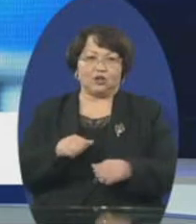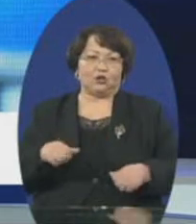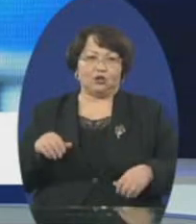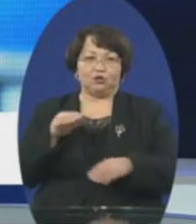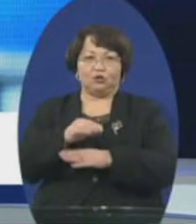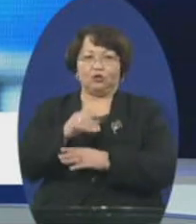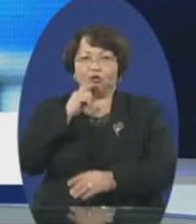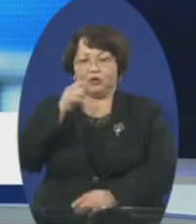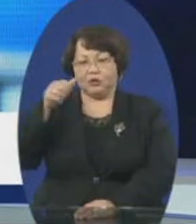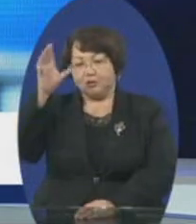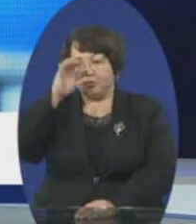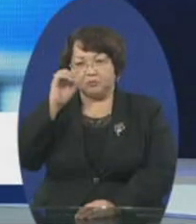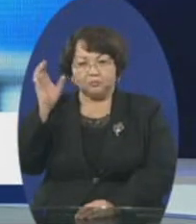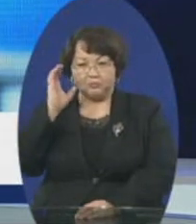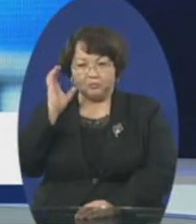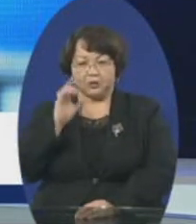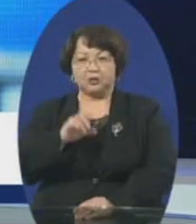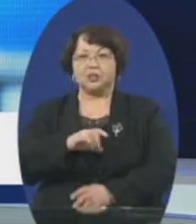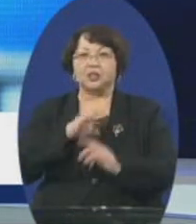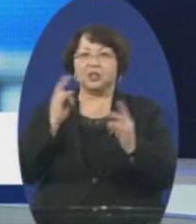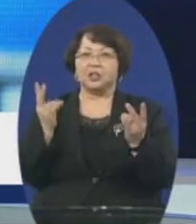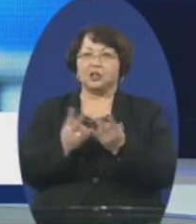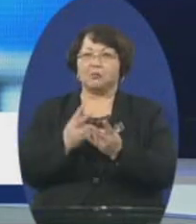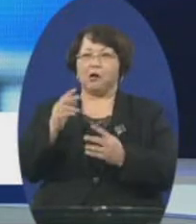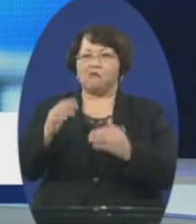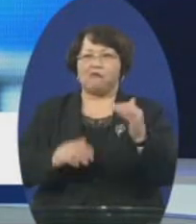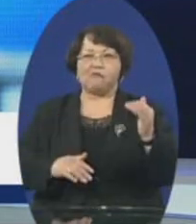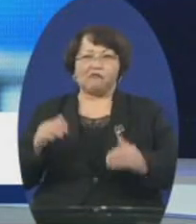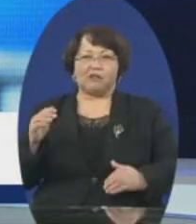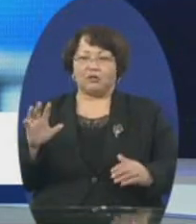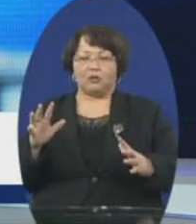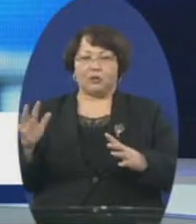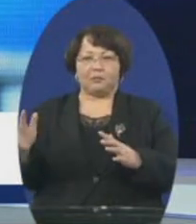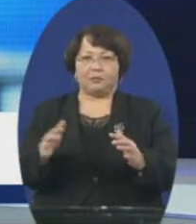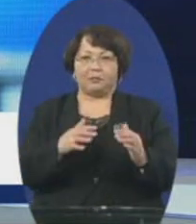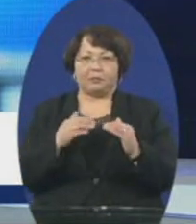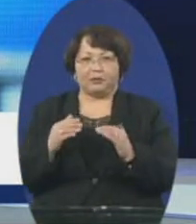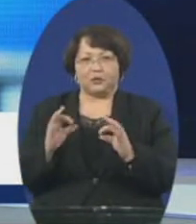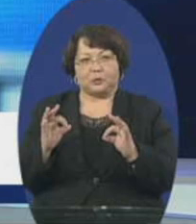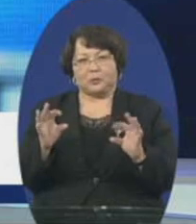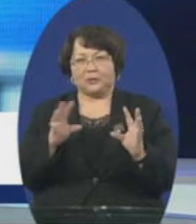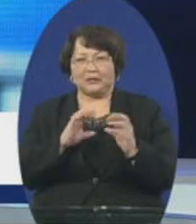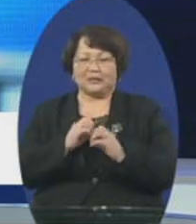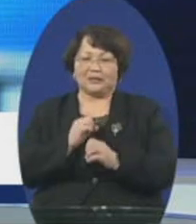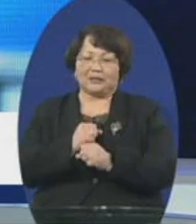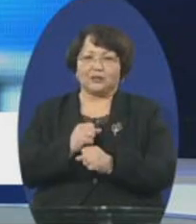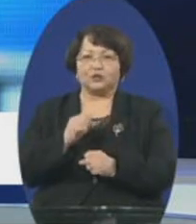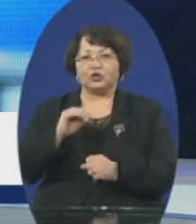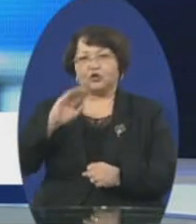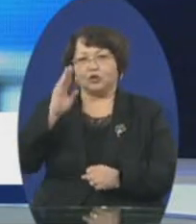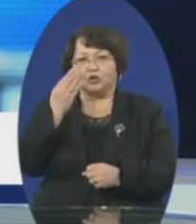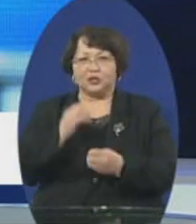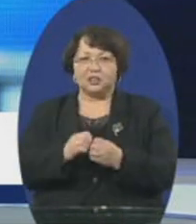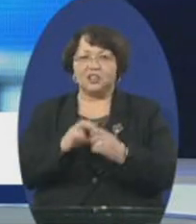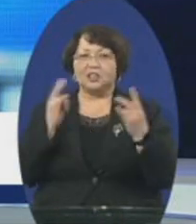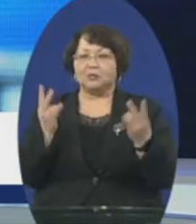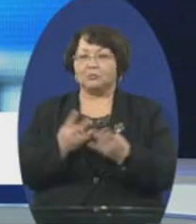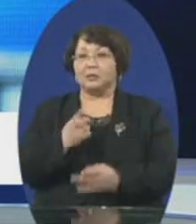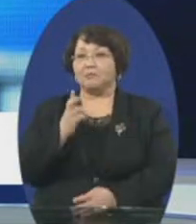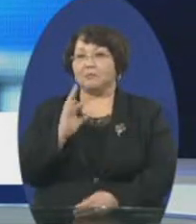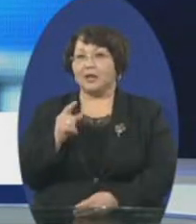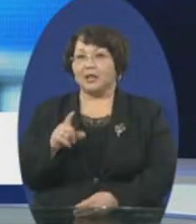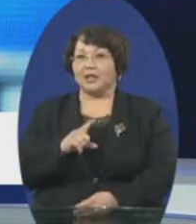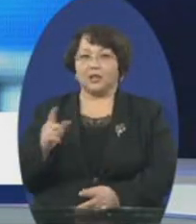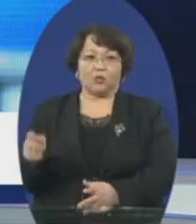Эрдэнэ оролцож нийгмийн тэгш бус байдлыг арилгах чиглэлээр тодорхой ажил хэрэгжүүлж эхэлсэн. За үүний үр дүнд нь нийгмийн баялагийг тэгш